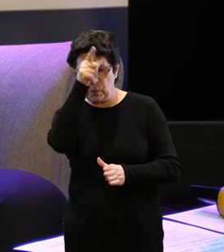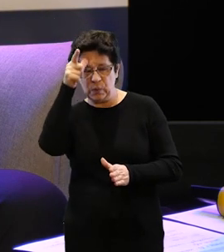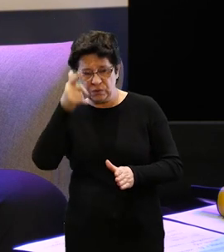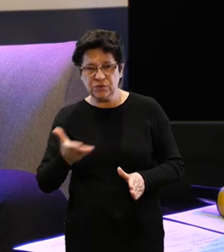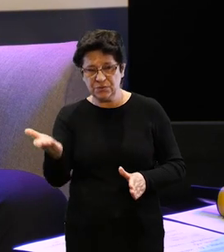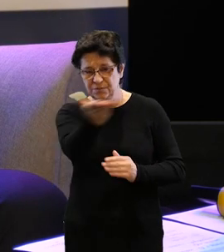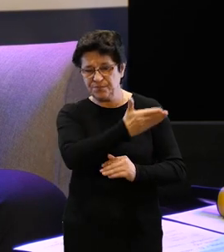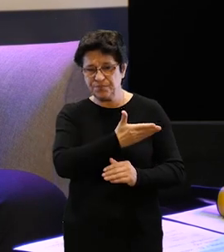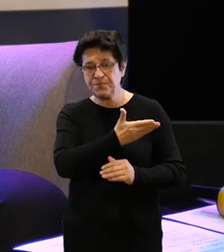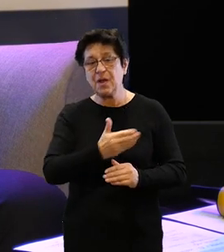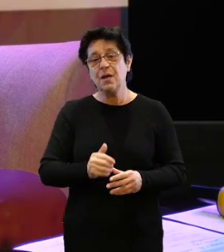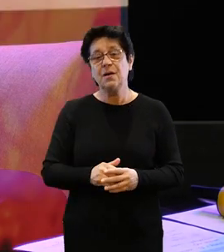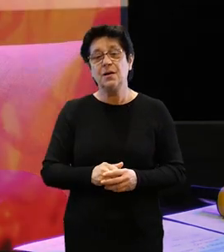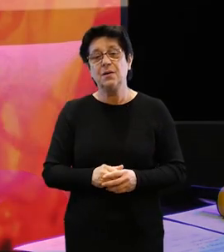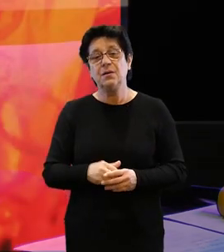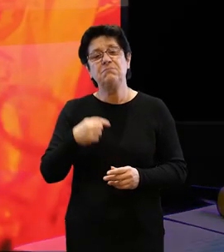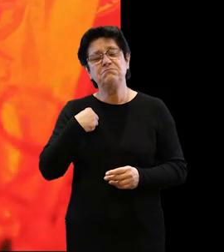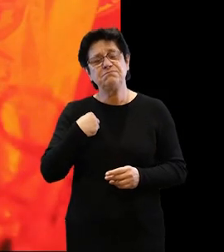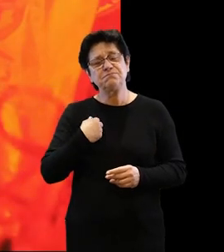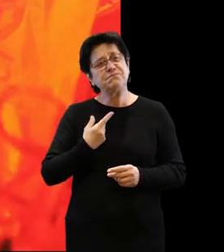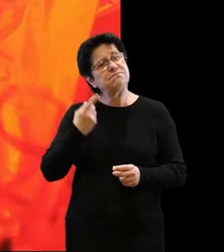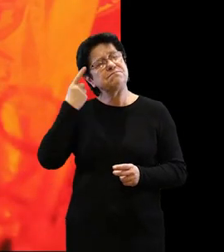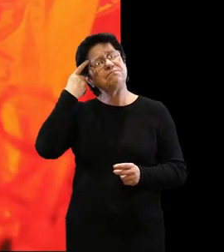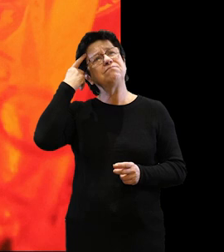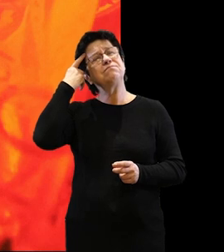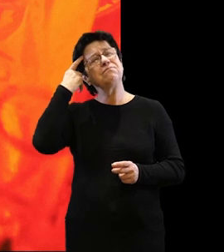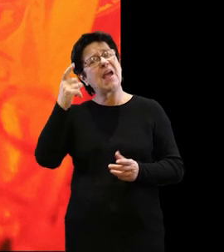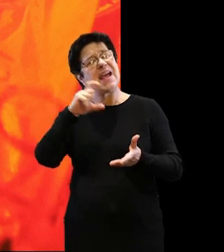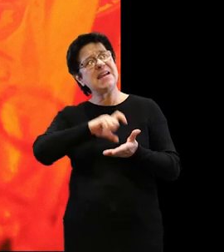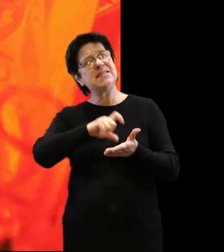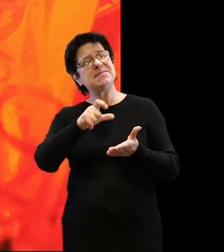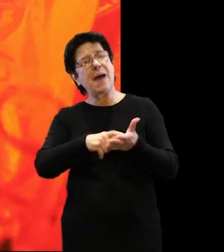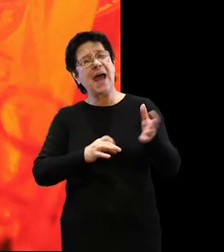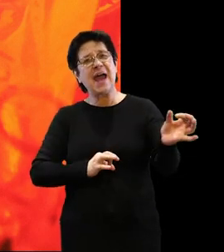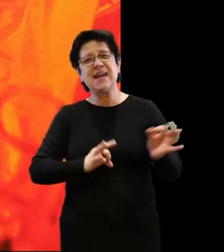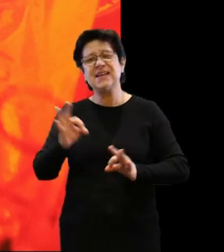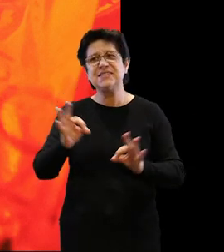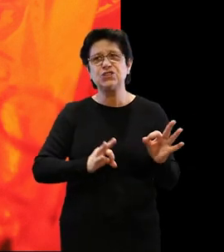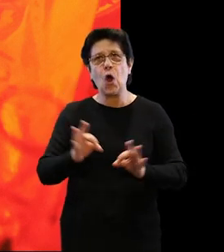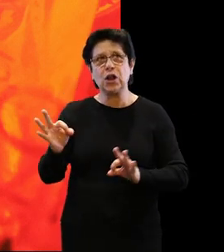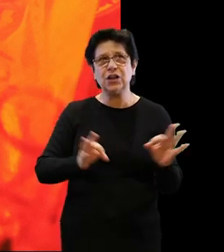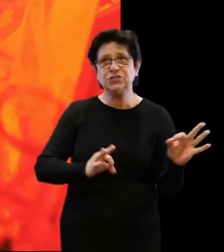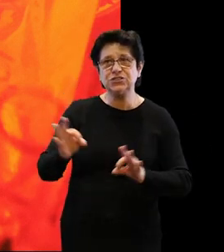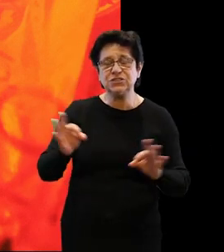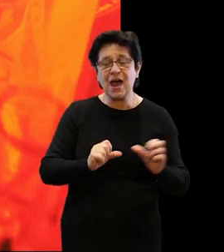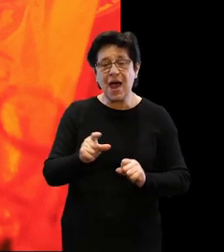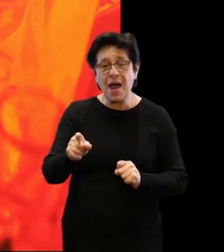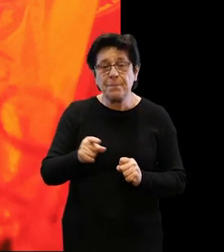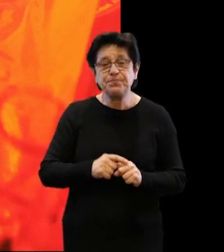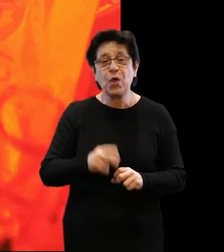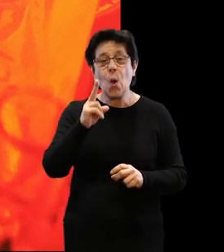wyeksponować proszę państwa tak jak wspomniałem Izba historyczna w Aleksandrowie Kujawskim No znowu mamy że